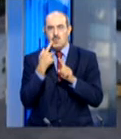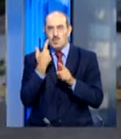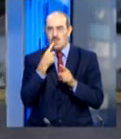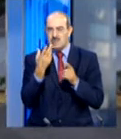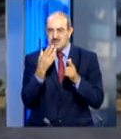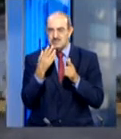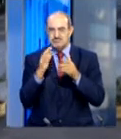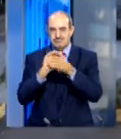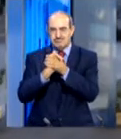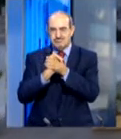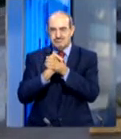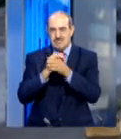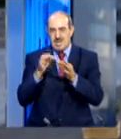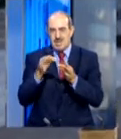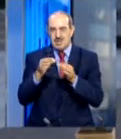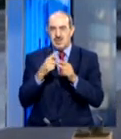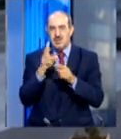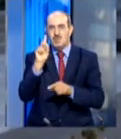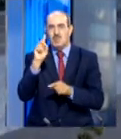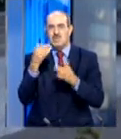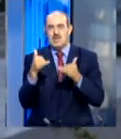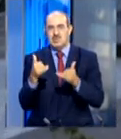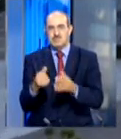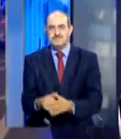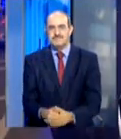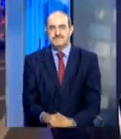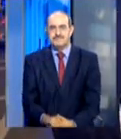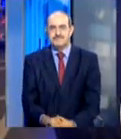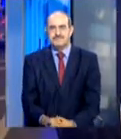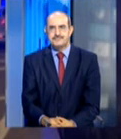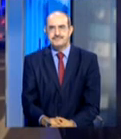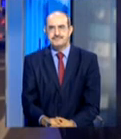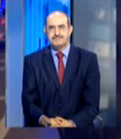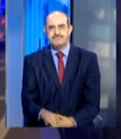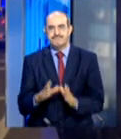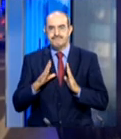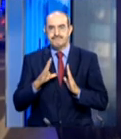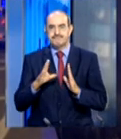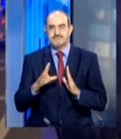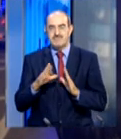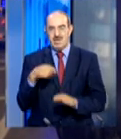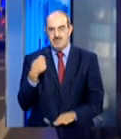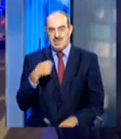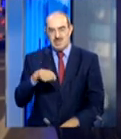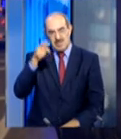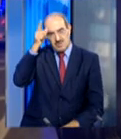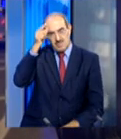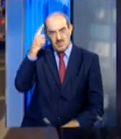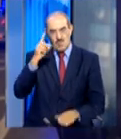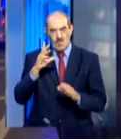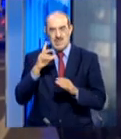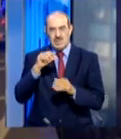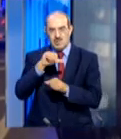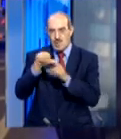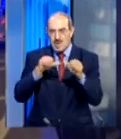والمصالحة المنبثق عن مسار الجزائر. مشاركة رئيس الجمهورية في أشغال الجمعية العامة للأمم